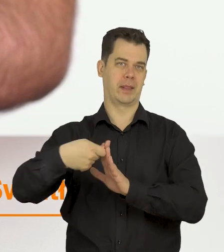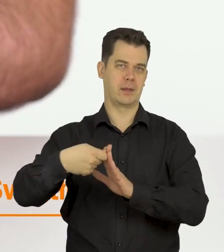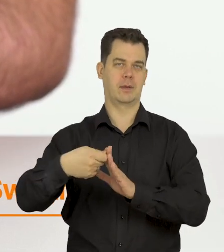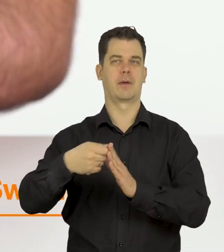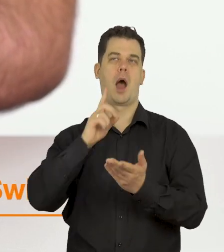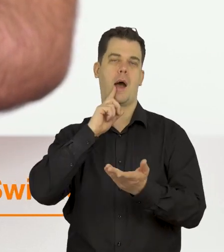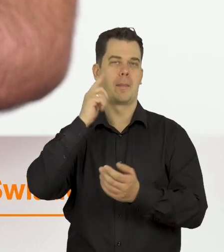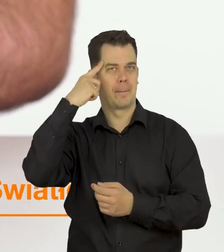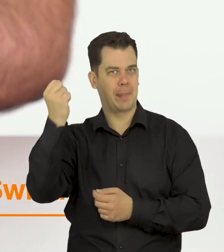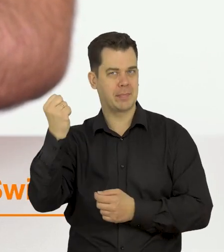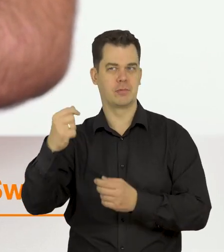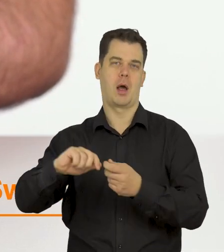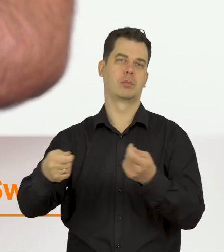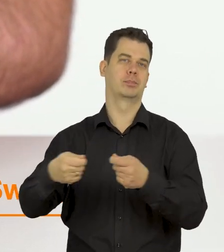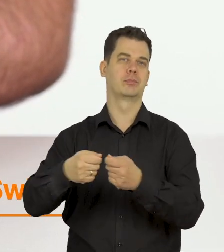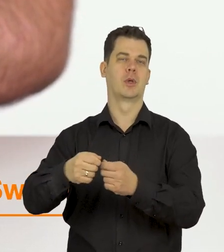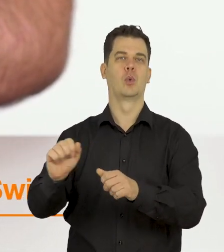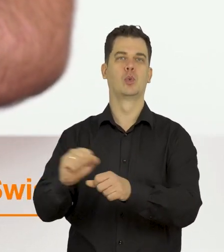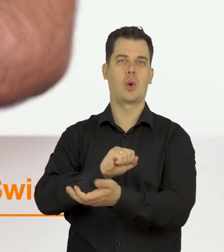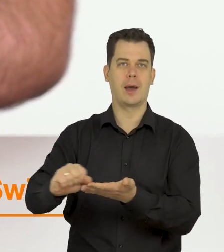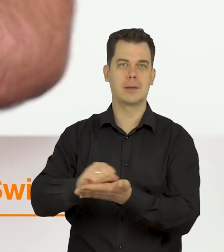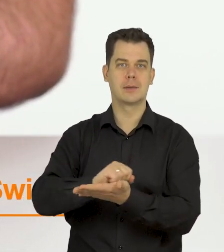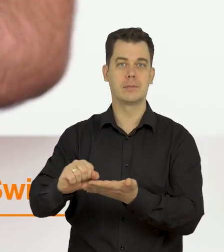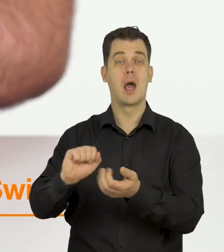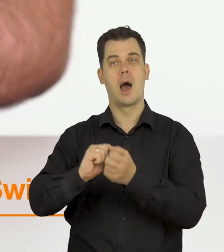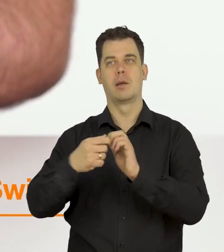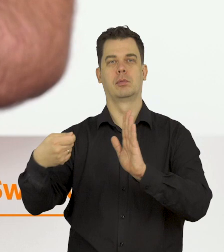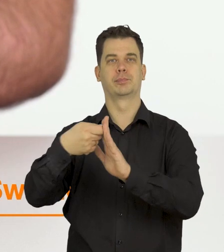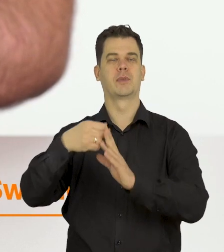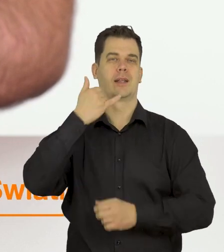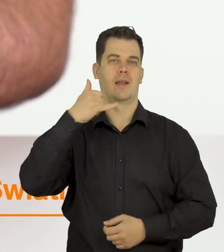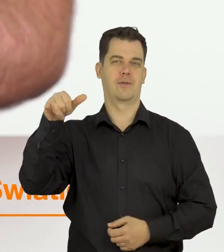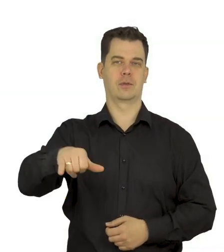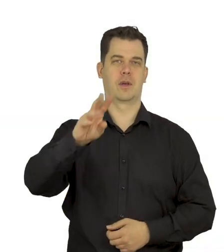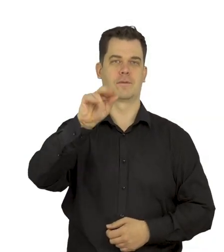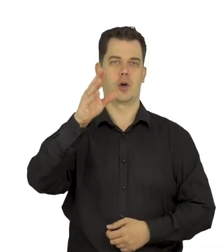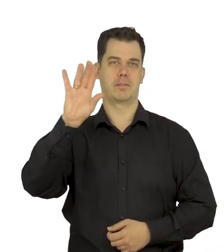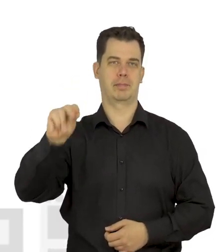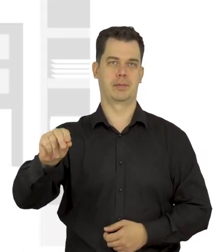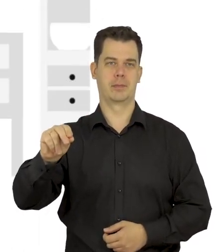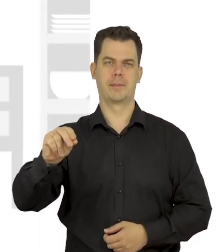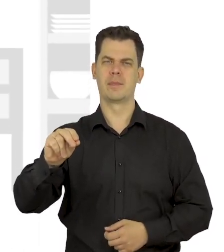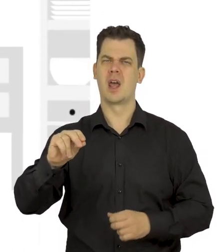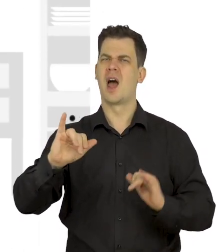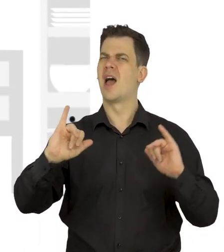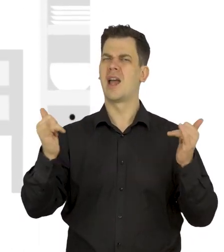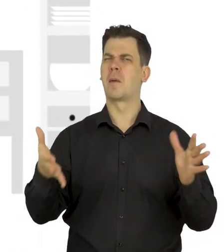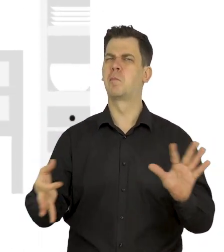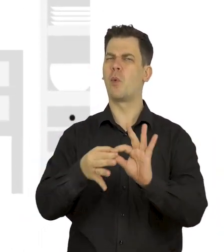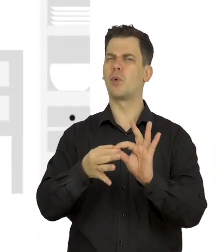dysku zewnętrznego lub drukarki oraz gniazdo do podłączenia telefonu VoIP. A jak podłączyć Fanboxa